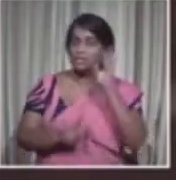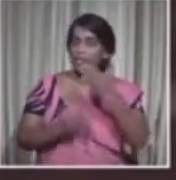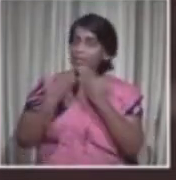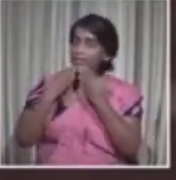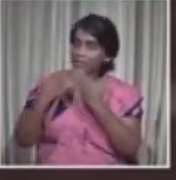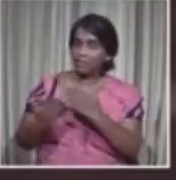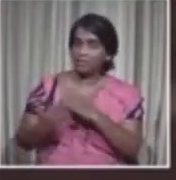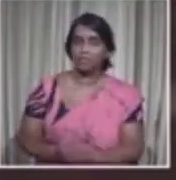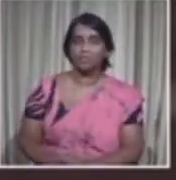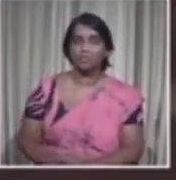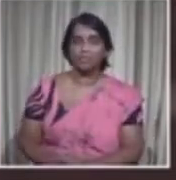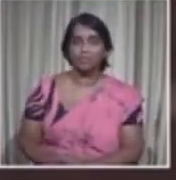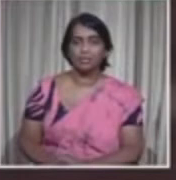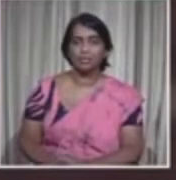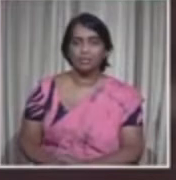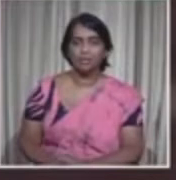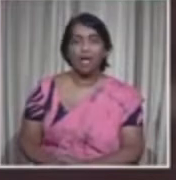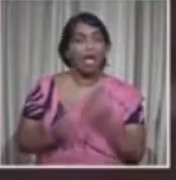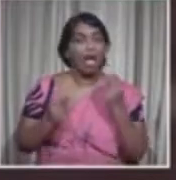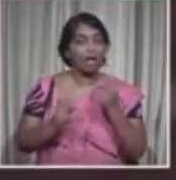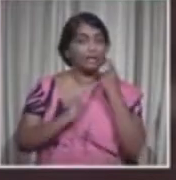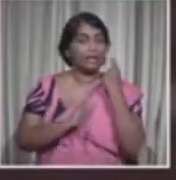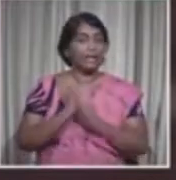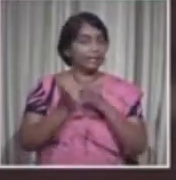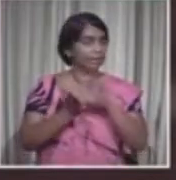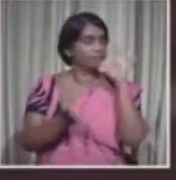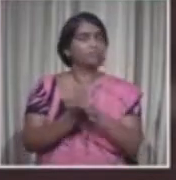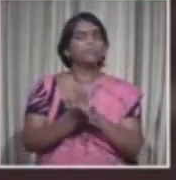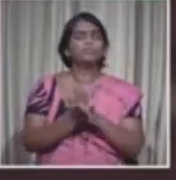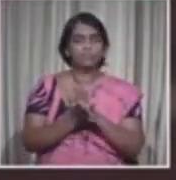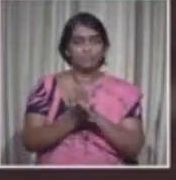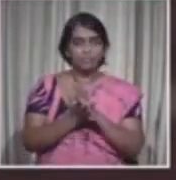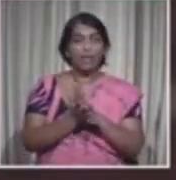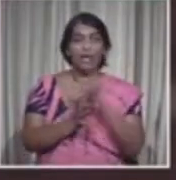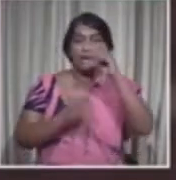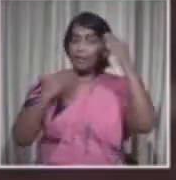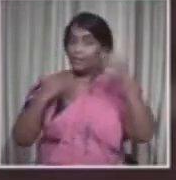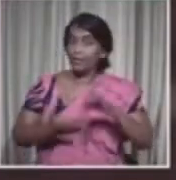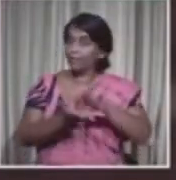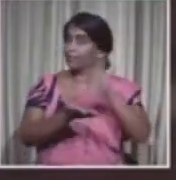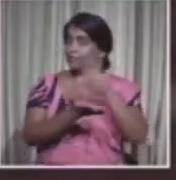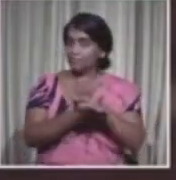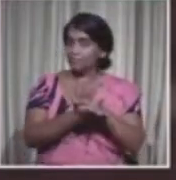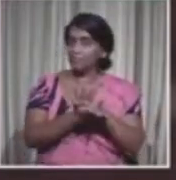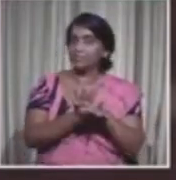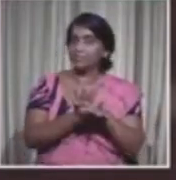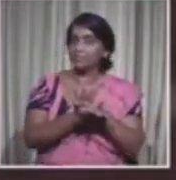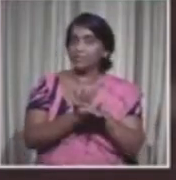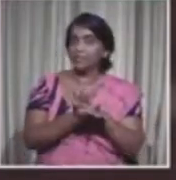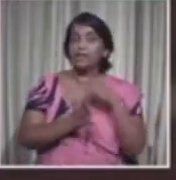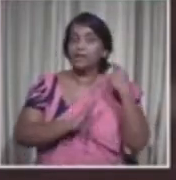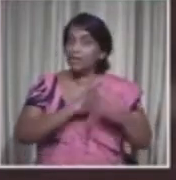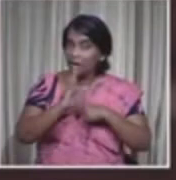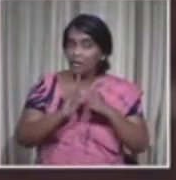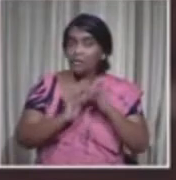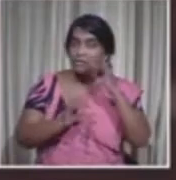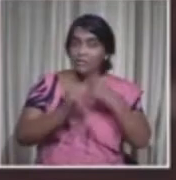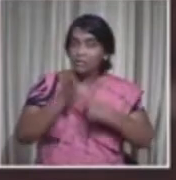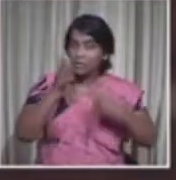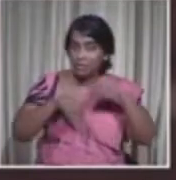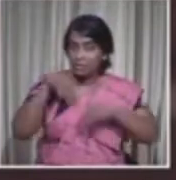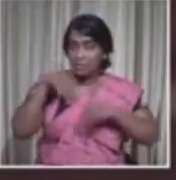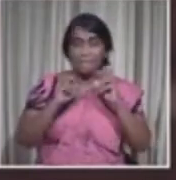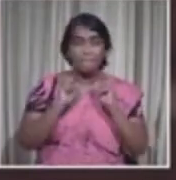වෙනවා. හදිසි නීතිය ගෙනල්ලා ඇඳුරු නීතිය දාලා මේ රටේ යම් ඇති වෙන්න ගිය